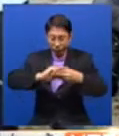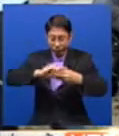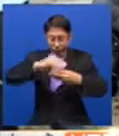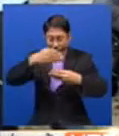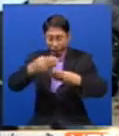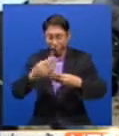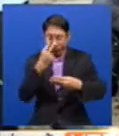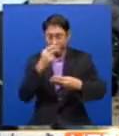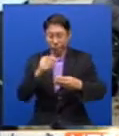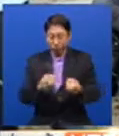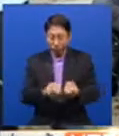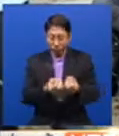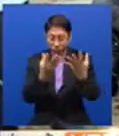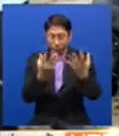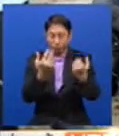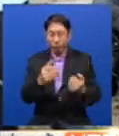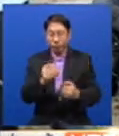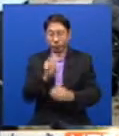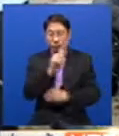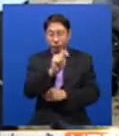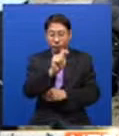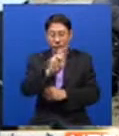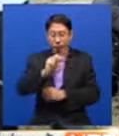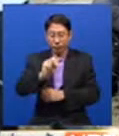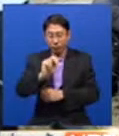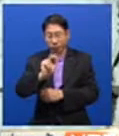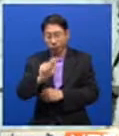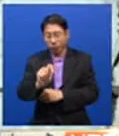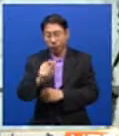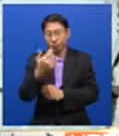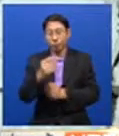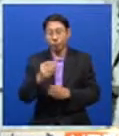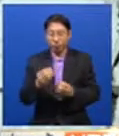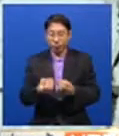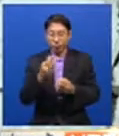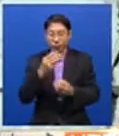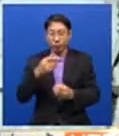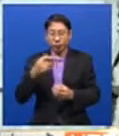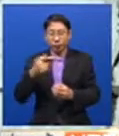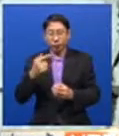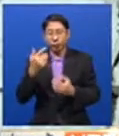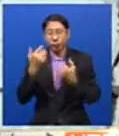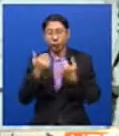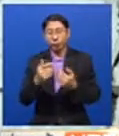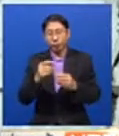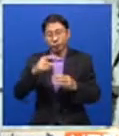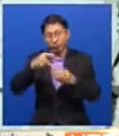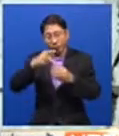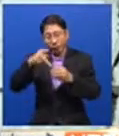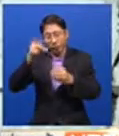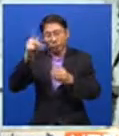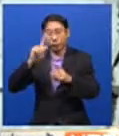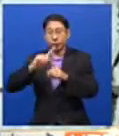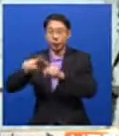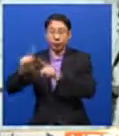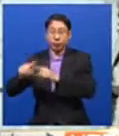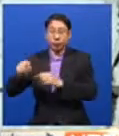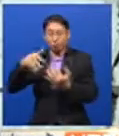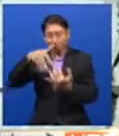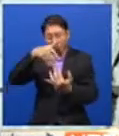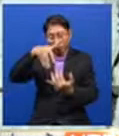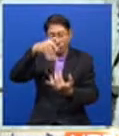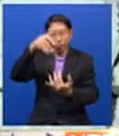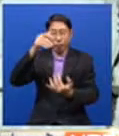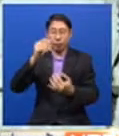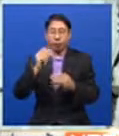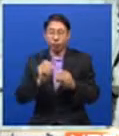บเป็นระเบิด C4 ระเบิด TNT ระเบิดเพลิงฝักแคระเบิดระเบิดแก๊สน้ำตาระเบิดควันพลุส่